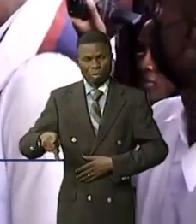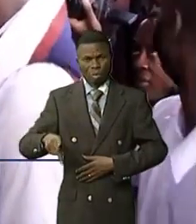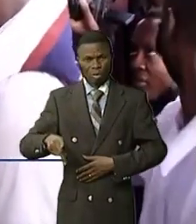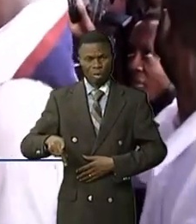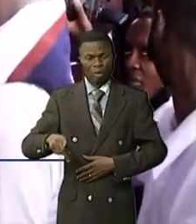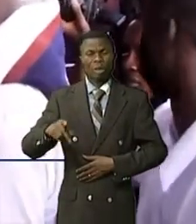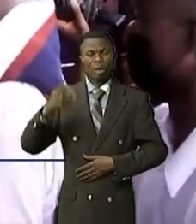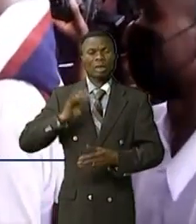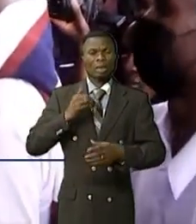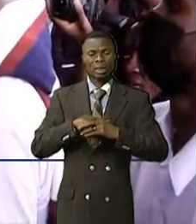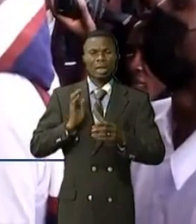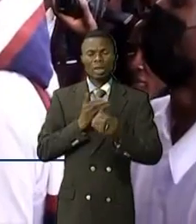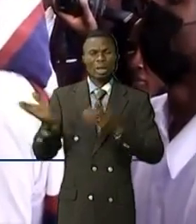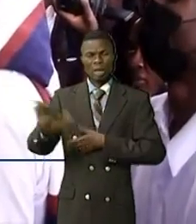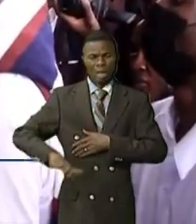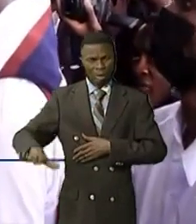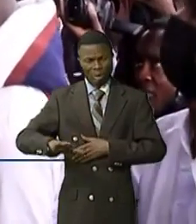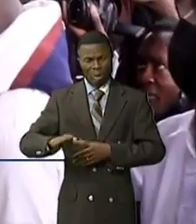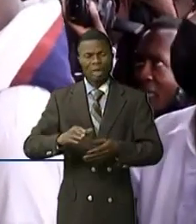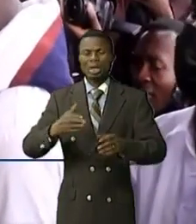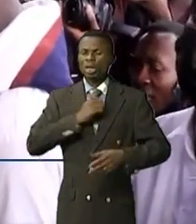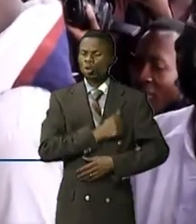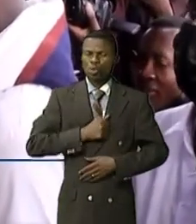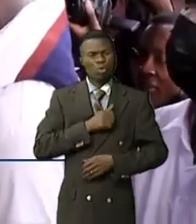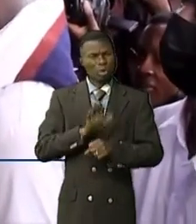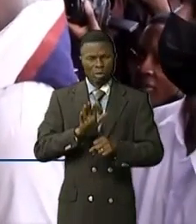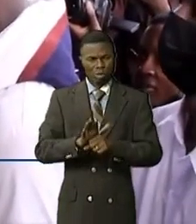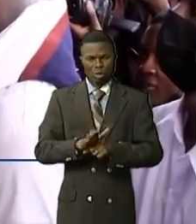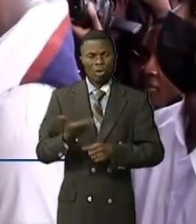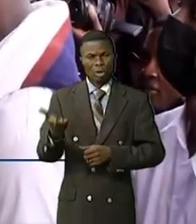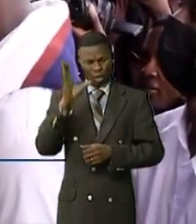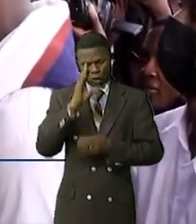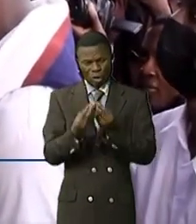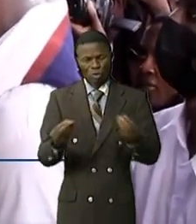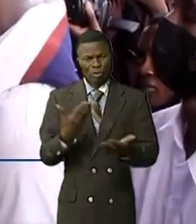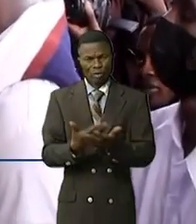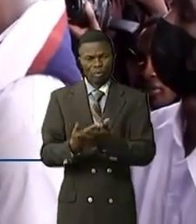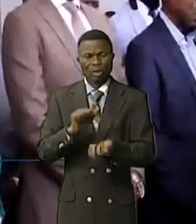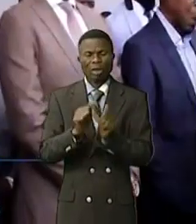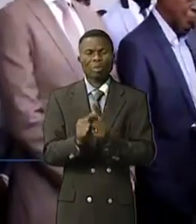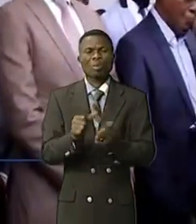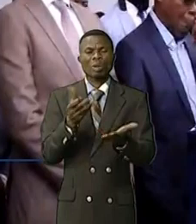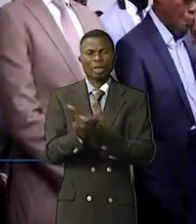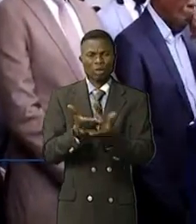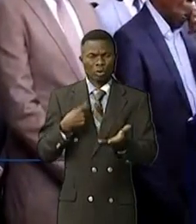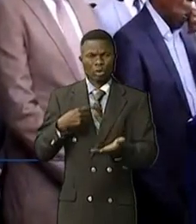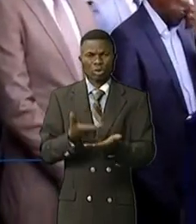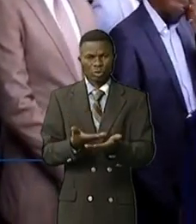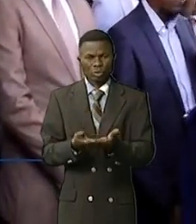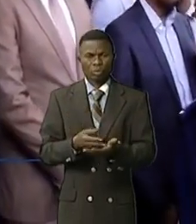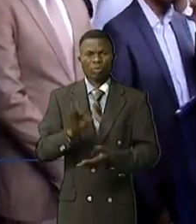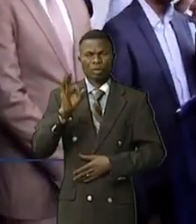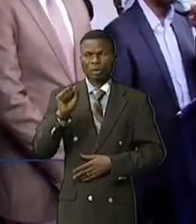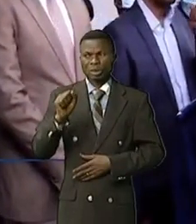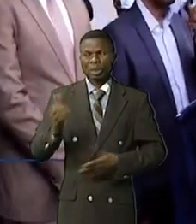national d'exposer notre cas de regret de sorte à ce que vous puissiez trouver une réponse à notre requête. Fifi Masuka Saini a